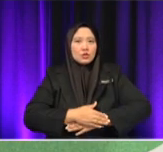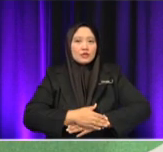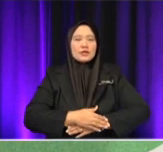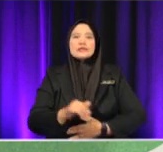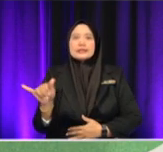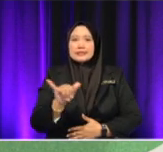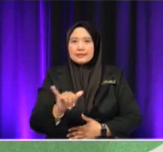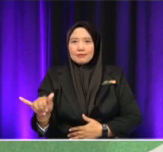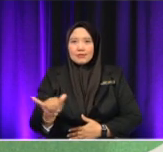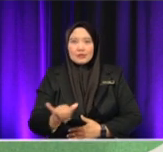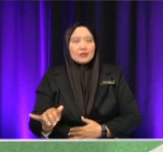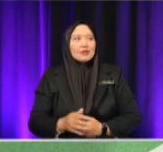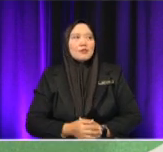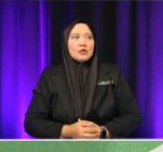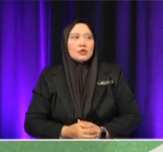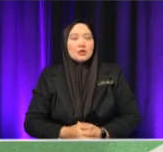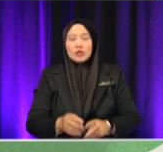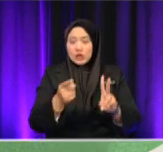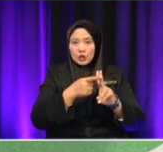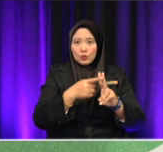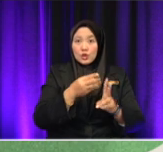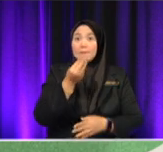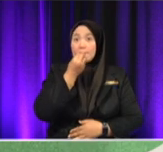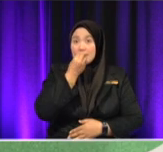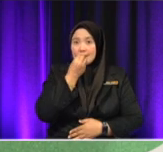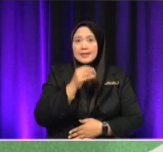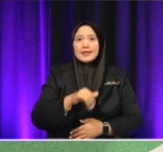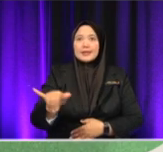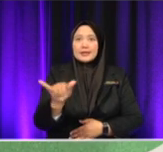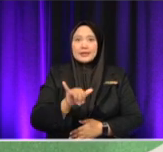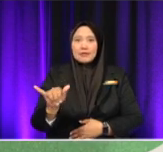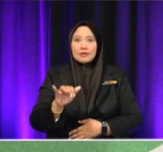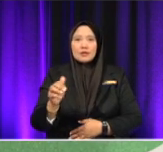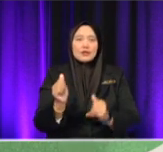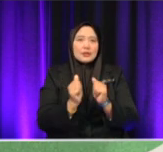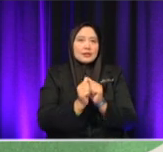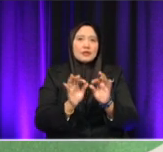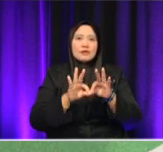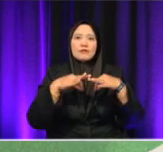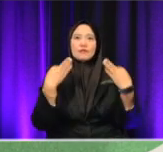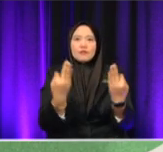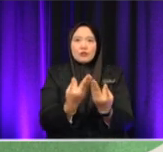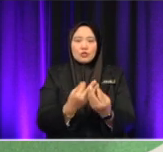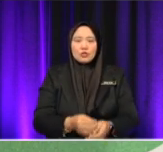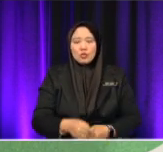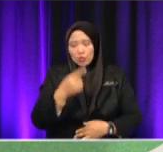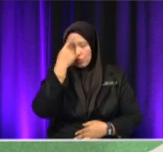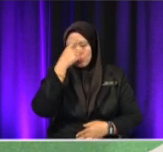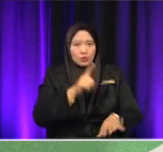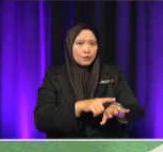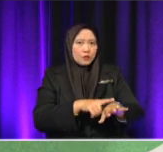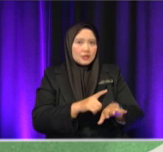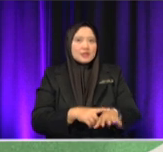kedua kita makan bersama aditif tidak boleh ada quality masuk ya bersama dengan pasangan